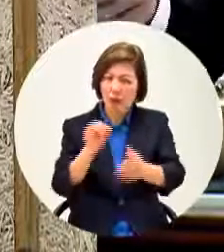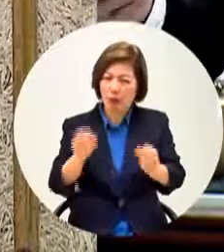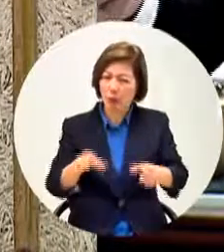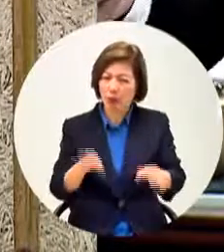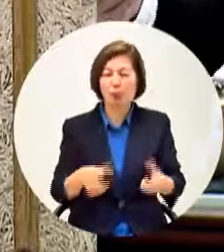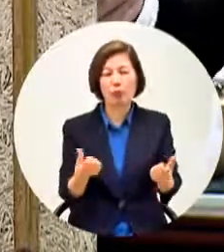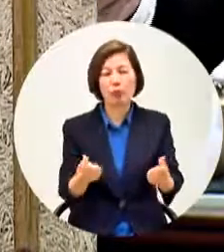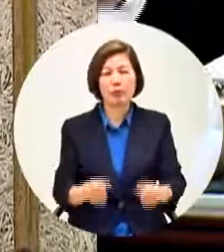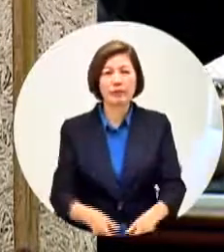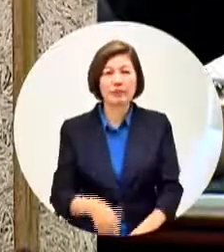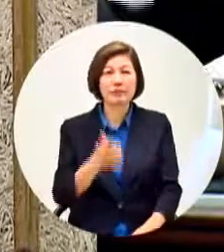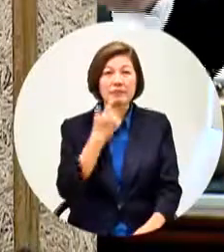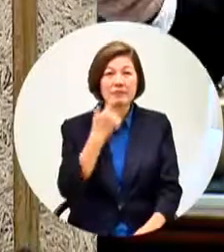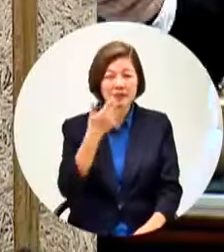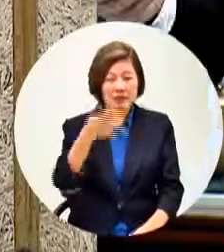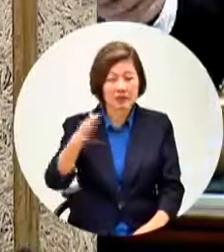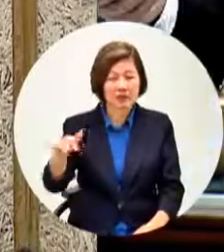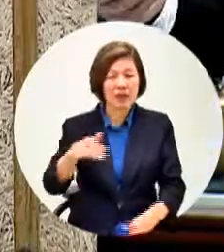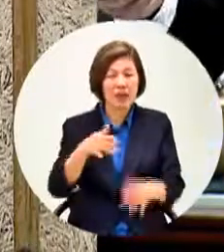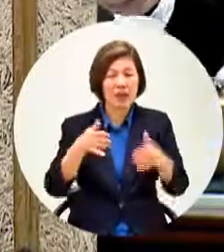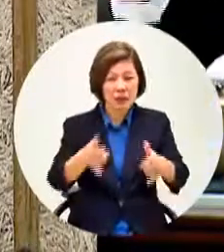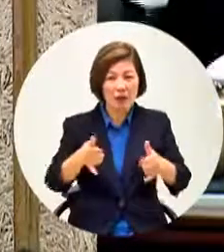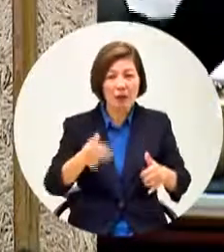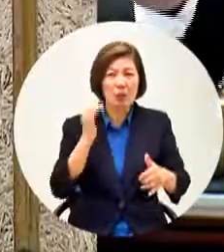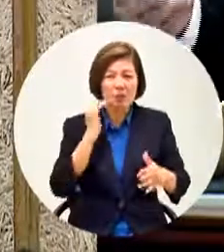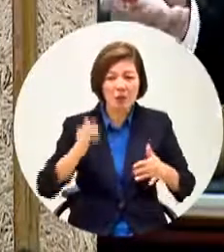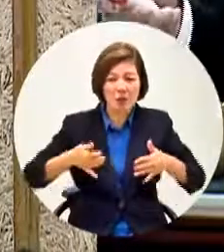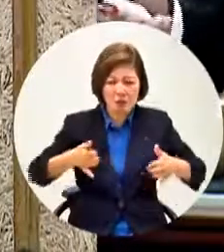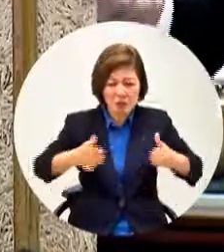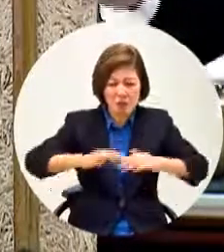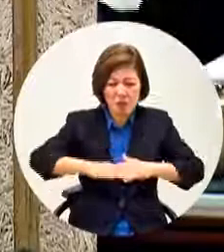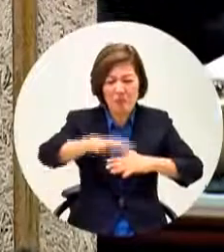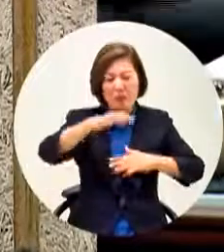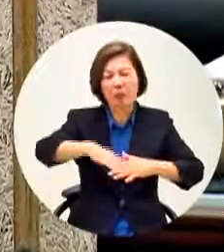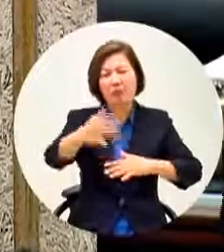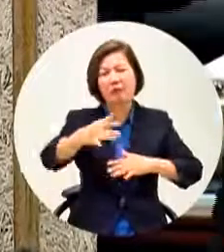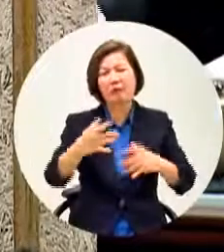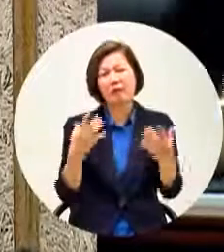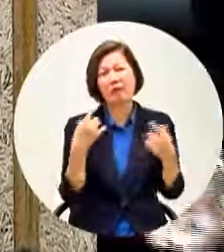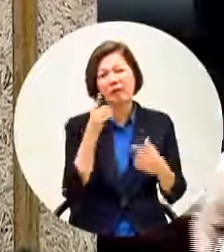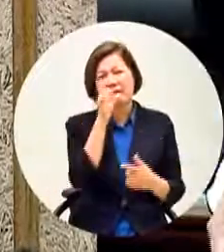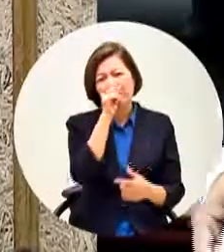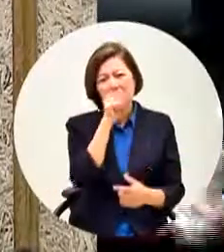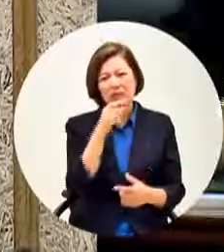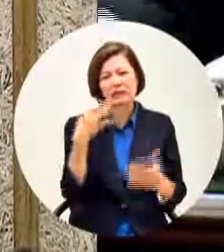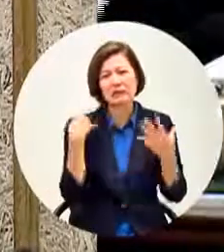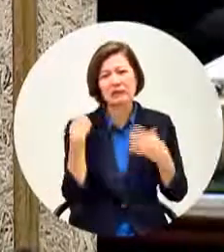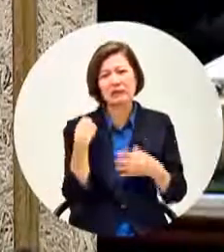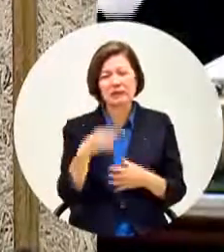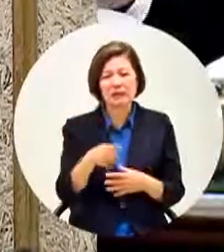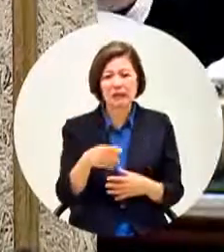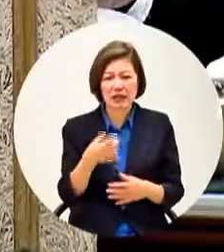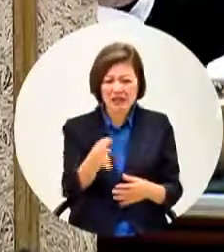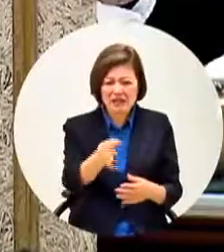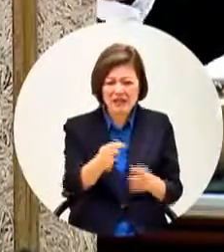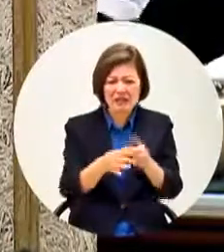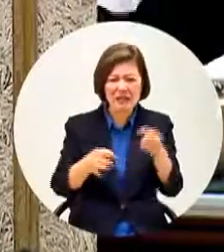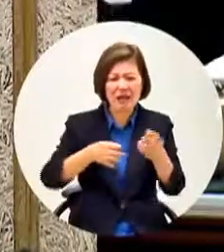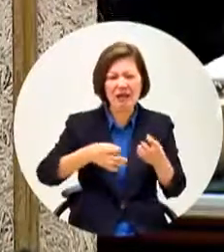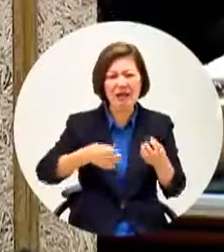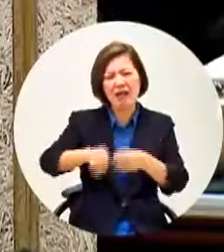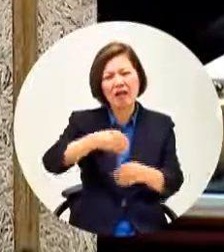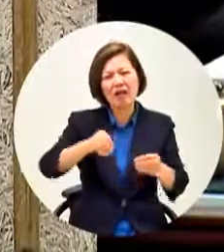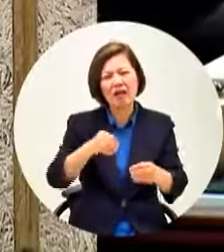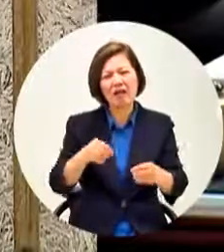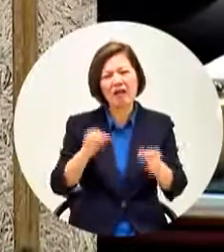路，遐民众相共个咧饮水，结果人骂更加添我。爱条钱是安怎补的？补到尾啊，佫功能佫无出来。吼、